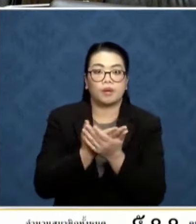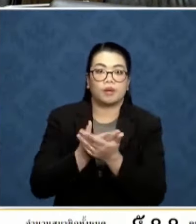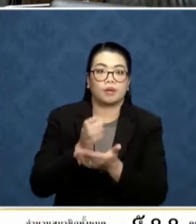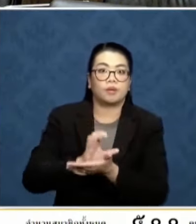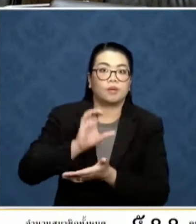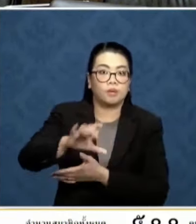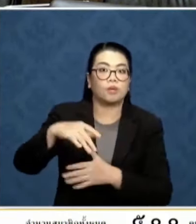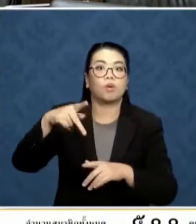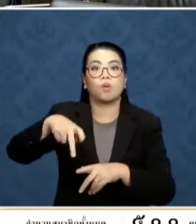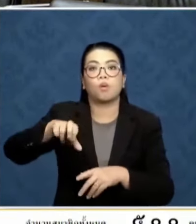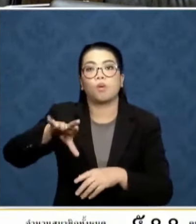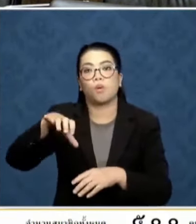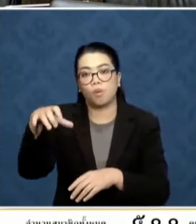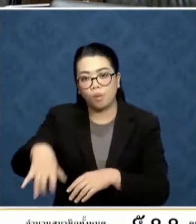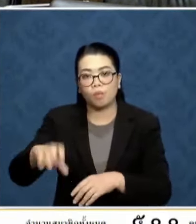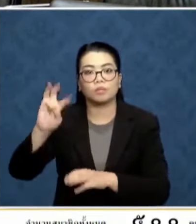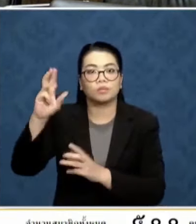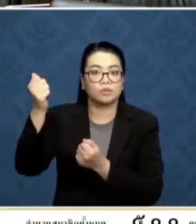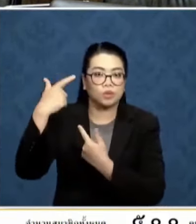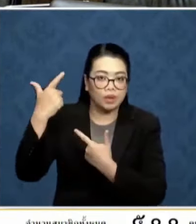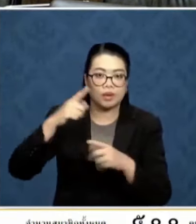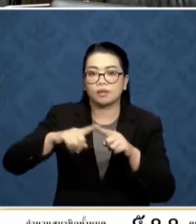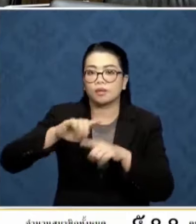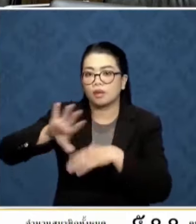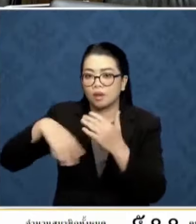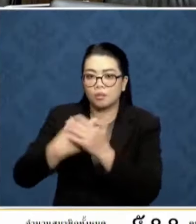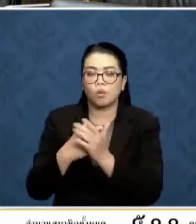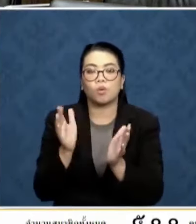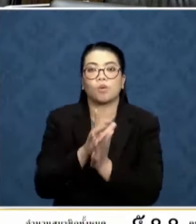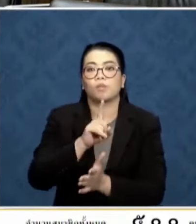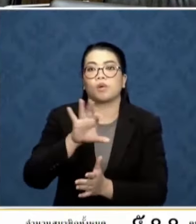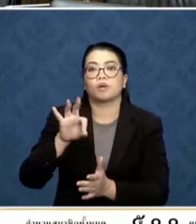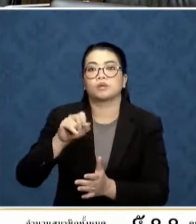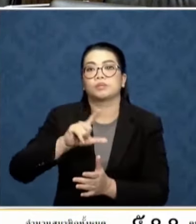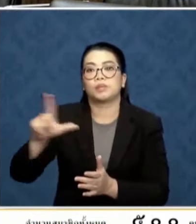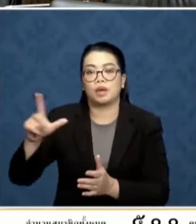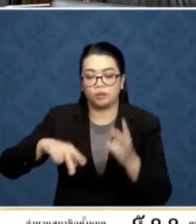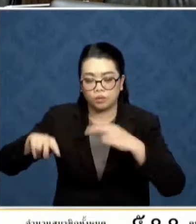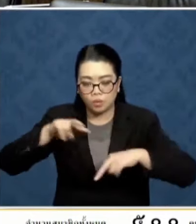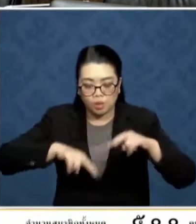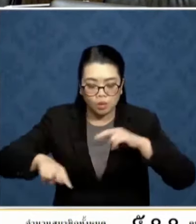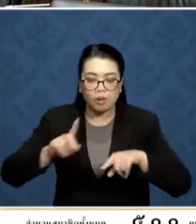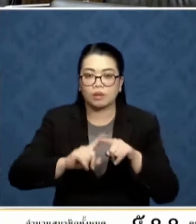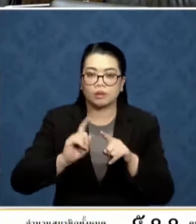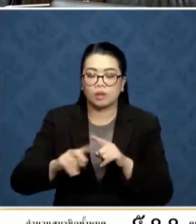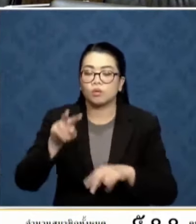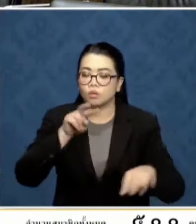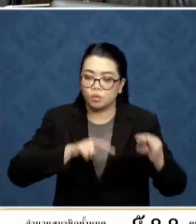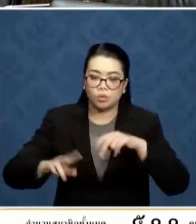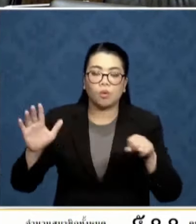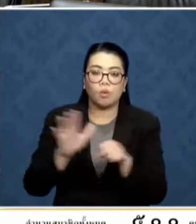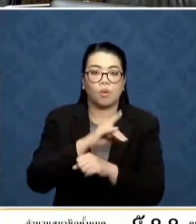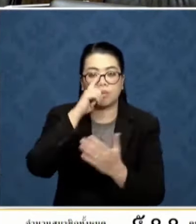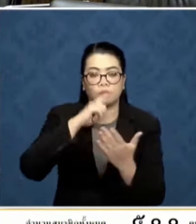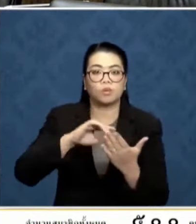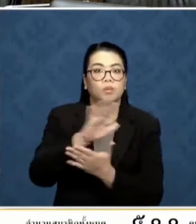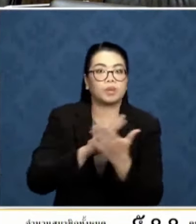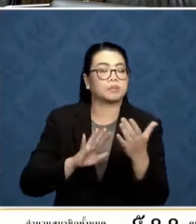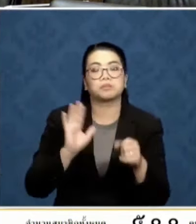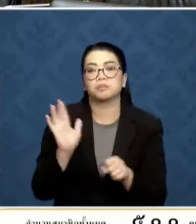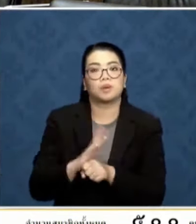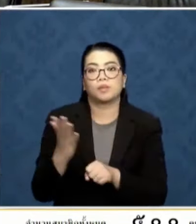สวัสดิ์และสำนักความปลอดภัยอาชีวะอนามัยเนี่ยรวมกันประมาณ 190ล้านบาทซึ่งหากจะตรวจเชิงรุกให้ทั่วถึงทั้งประเทศนะครับก็ไม่พอ